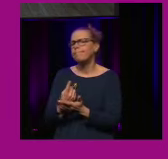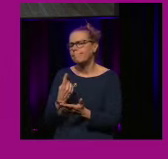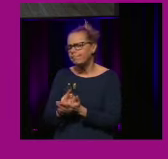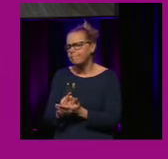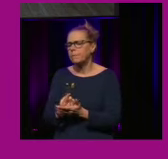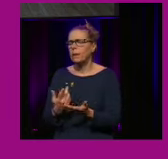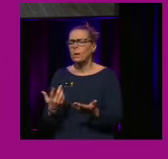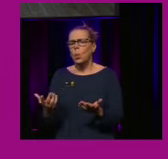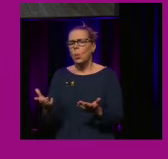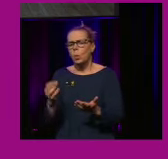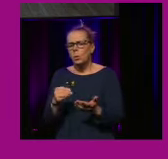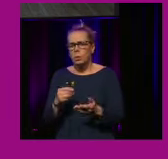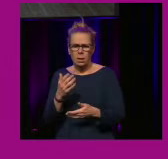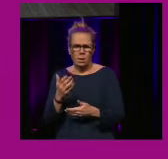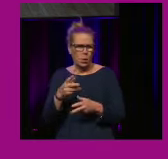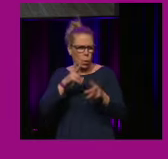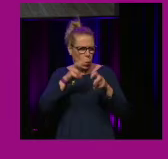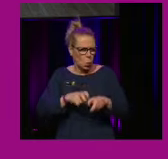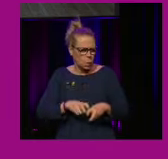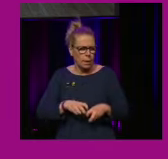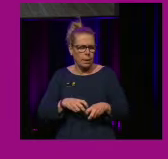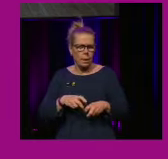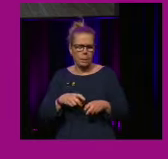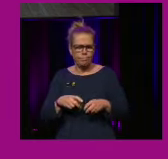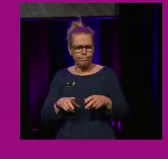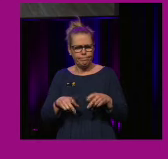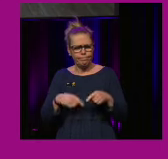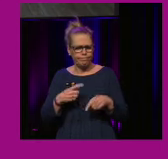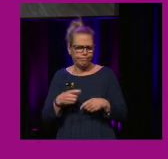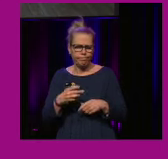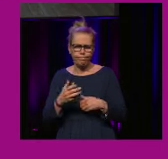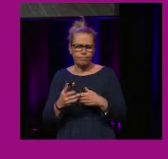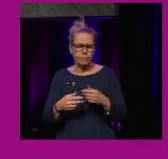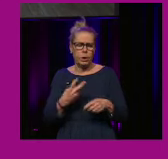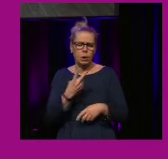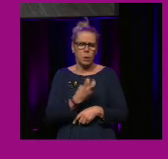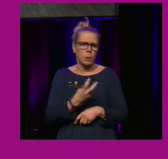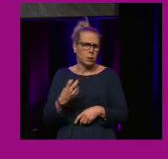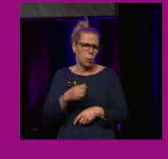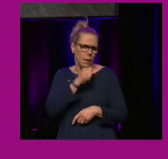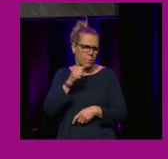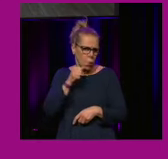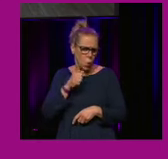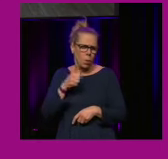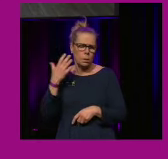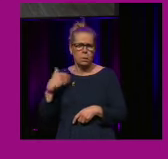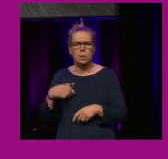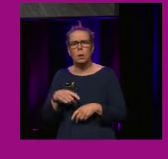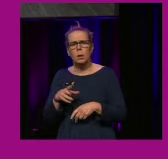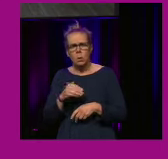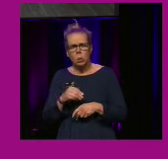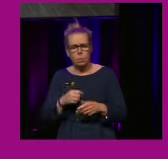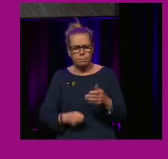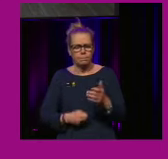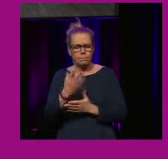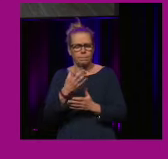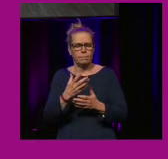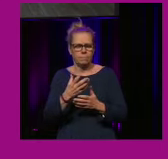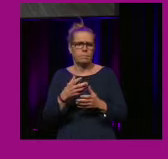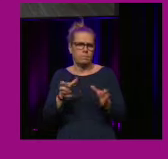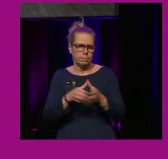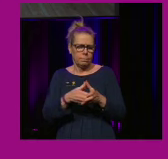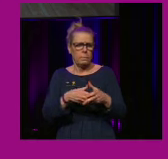utredningen kom ju 2020 på våren. Och då tillsattes utredningen. Efter det så har